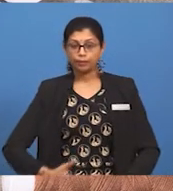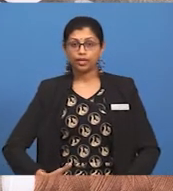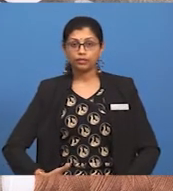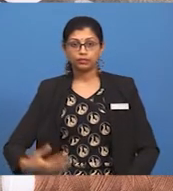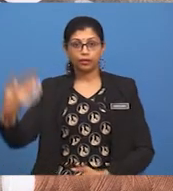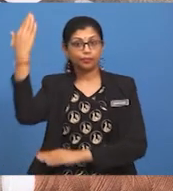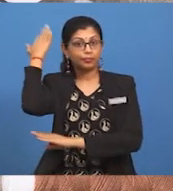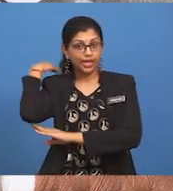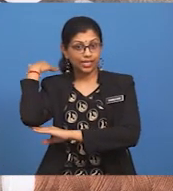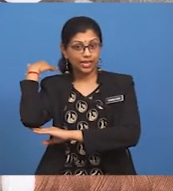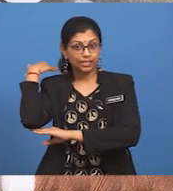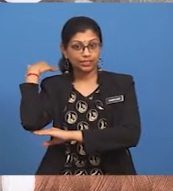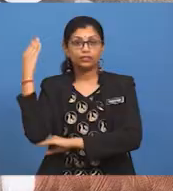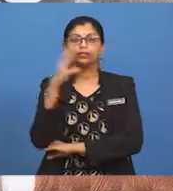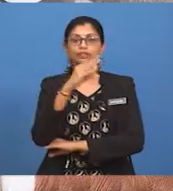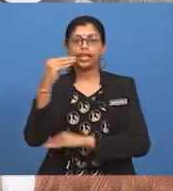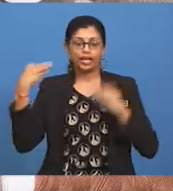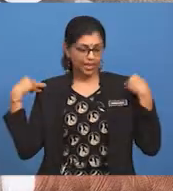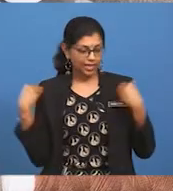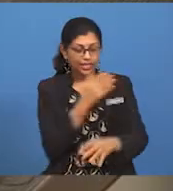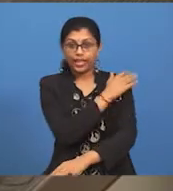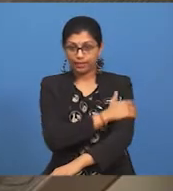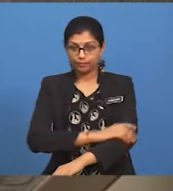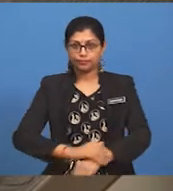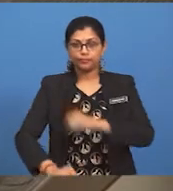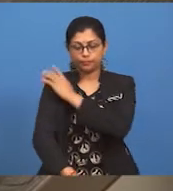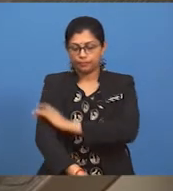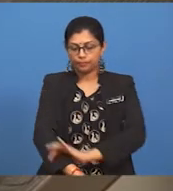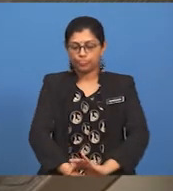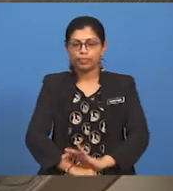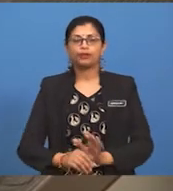belakang serta pola asas lengan.